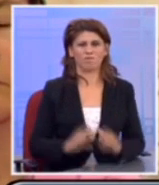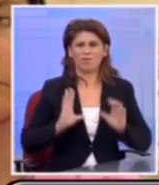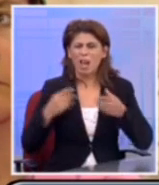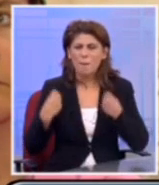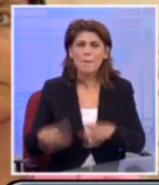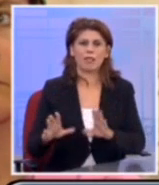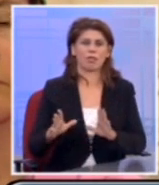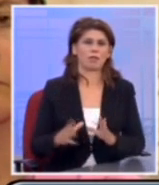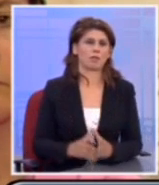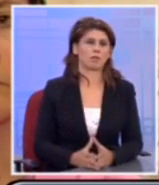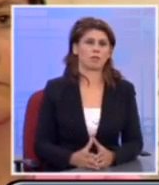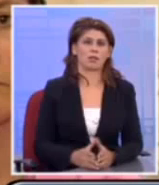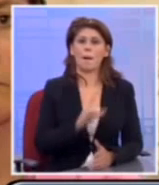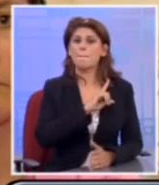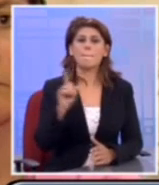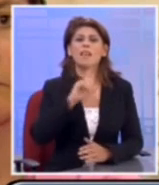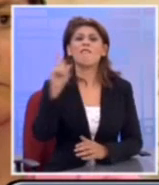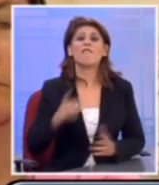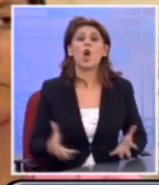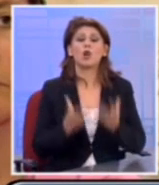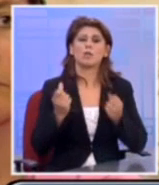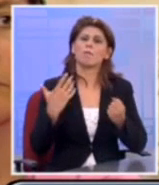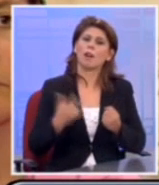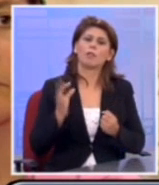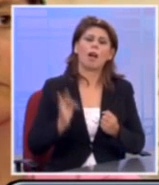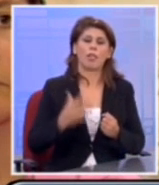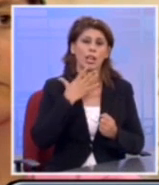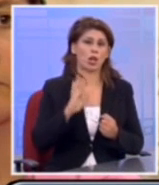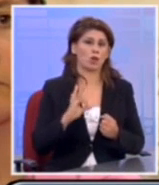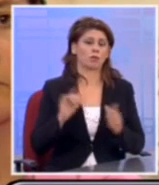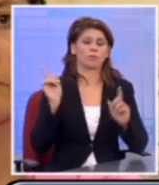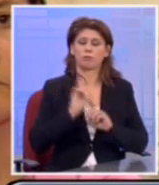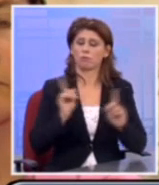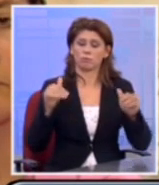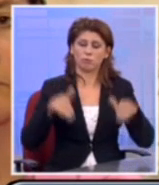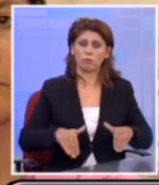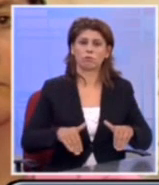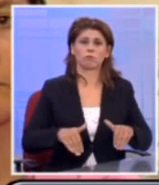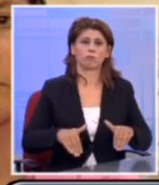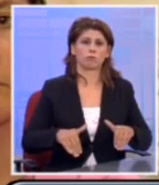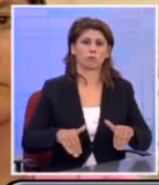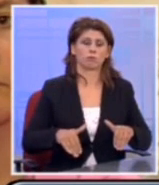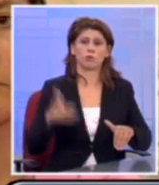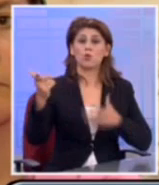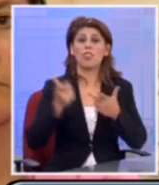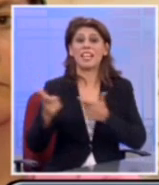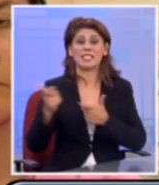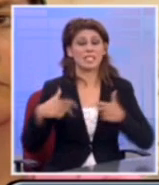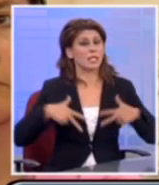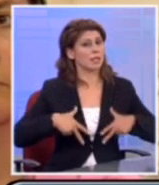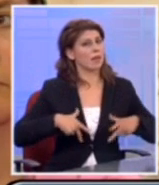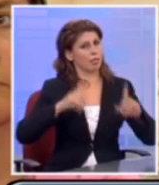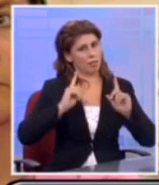απεχθές και μη βιώσιμο, ώστε έχετε κάθε λόγο να μην υπακούσετε τους πιστωτές. Η κυβέρνηση